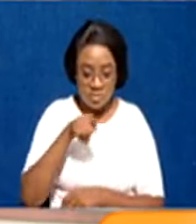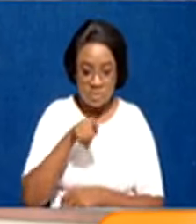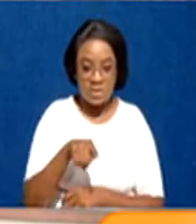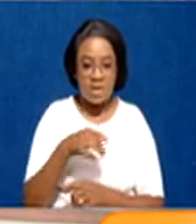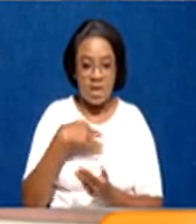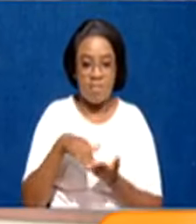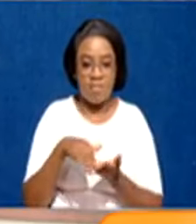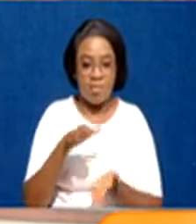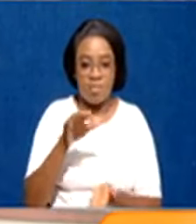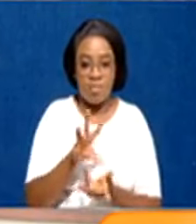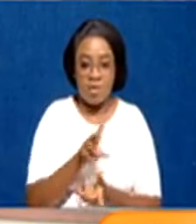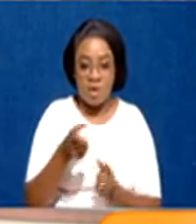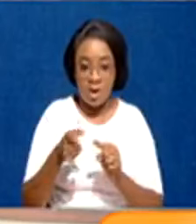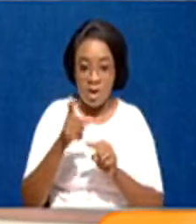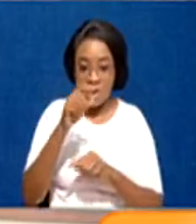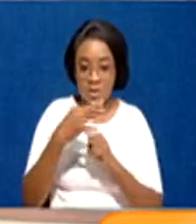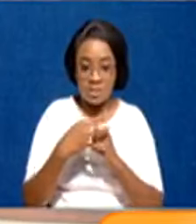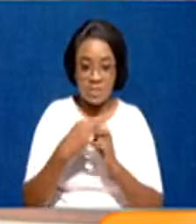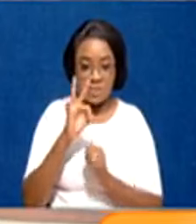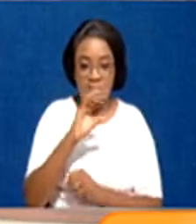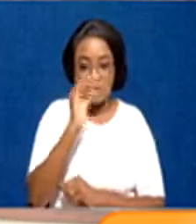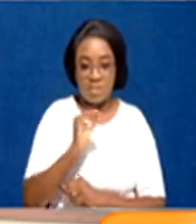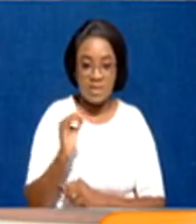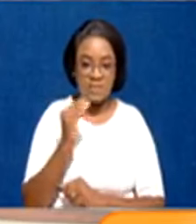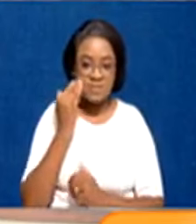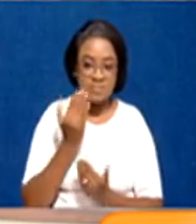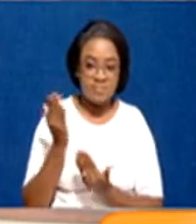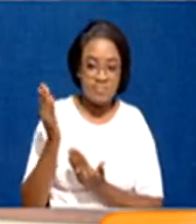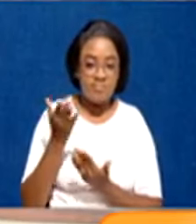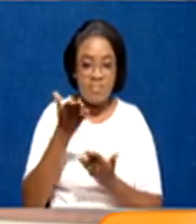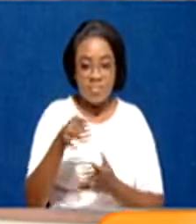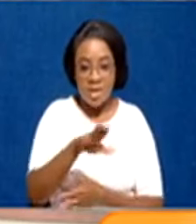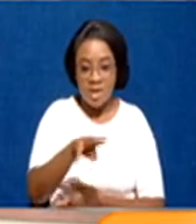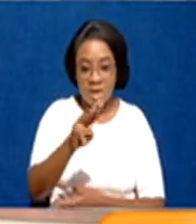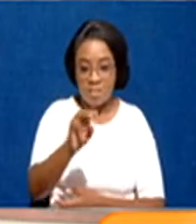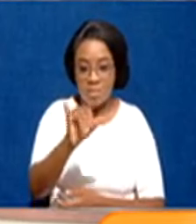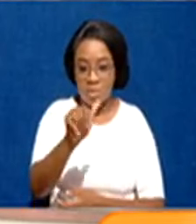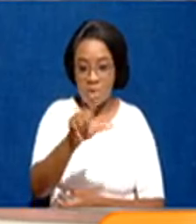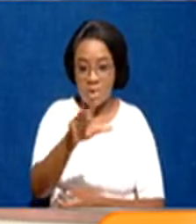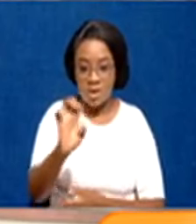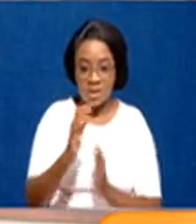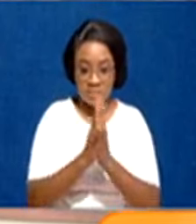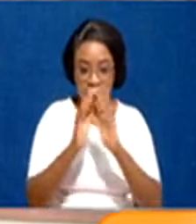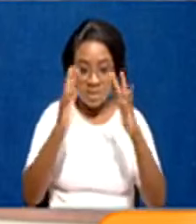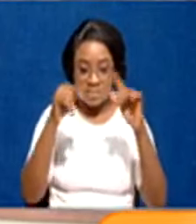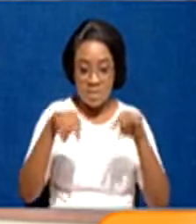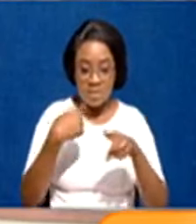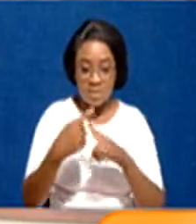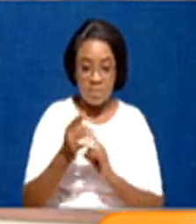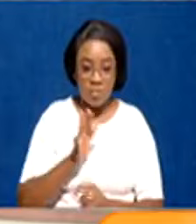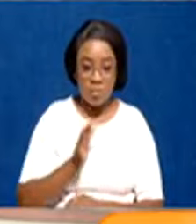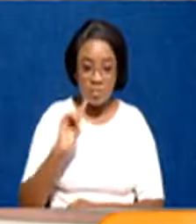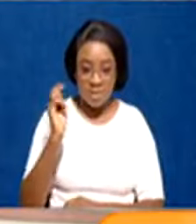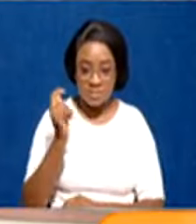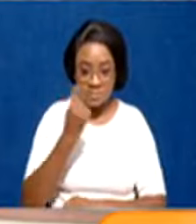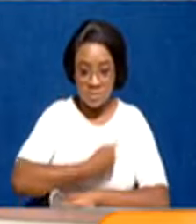kwa asilimia 83. Bonfas Barasa amekuwa Moyale ambako maadhimisho ya mwaka huu ya siku ya kina mama yaliangazia swala